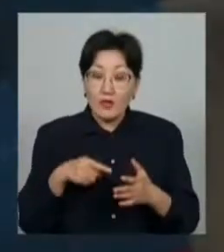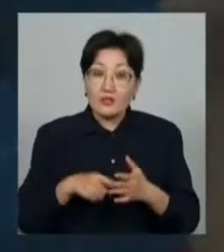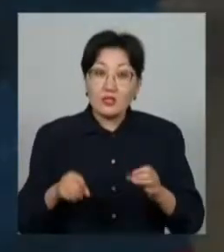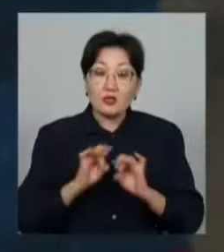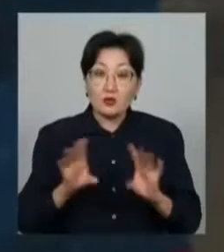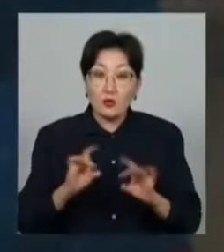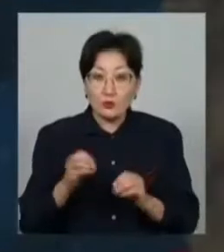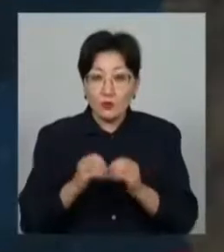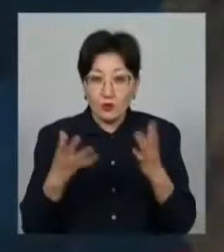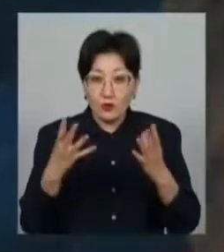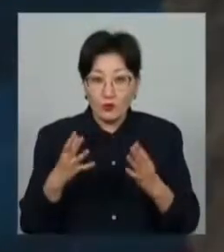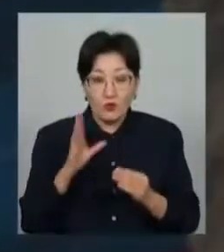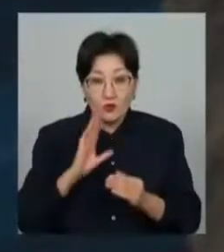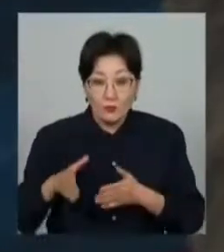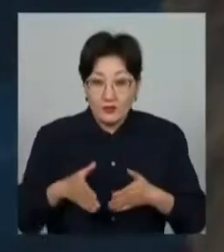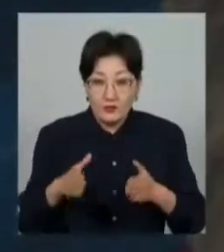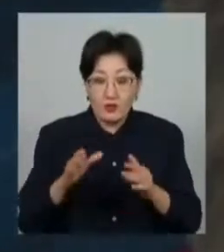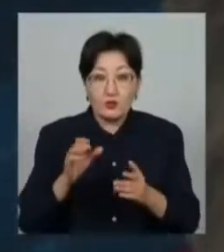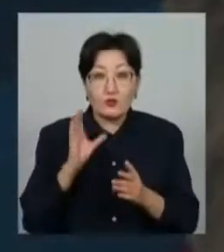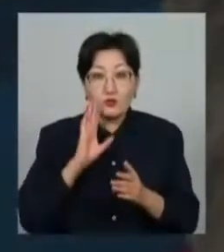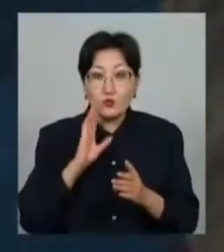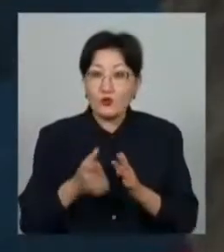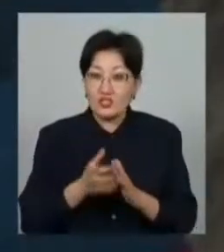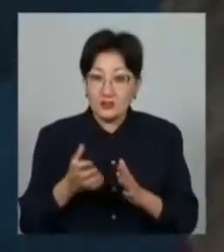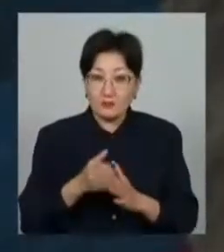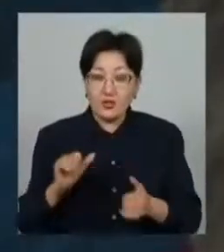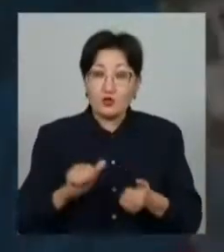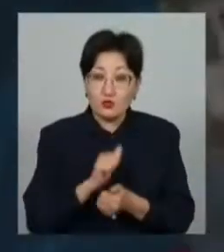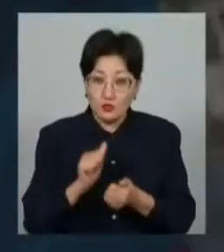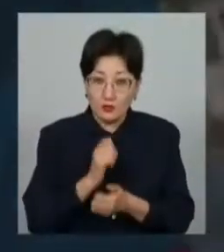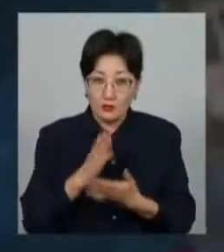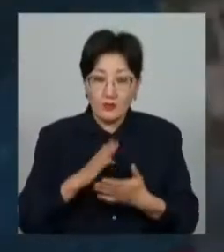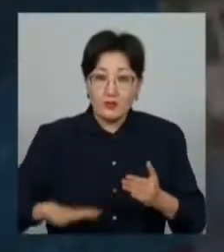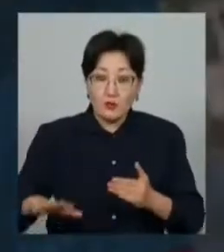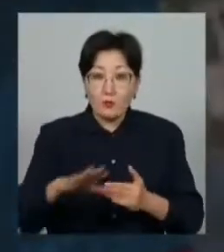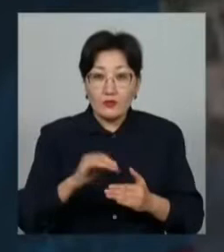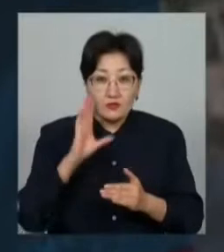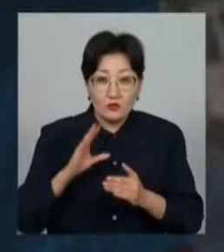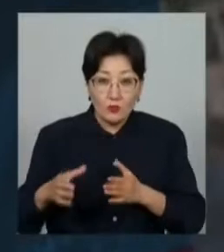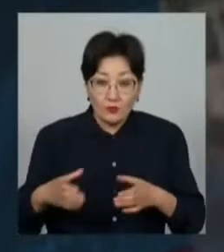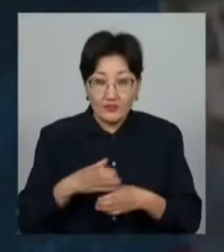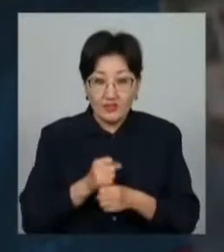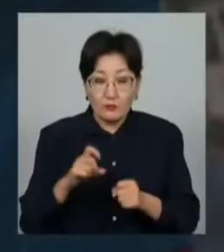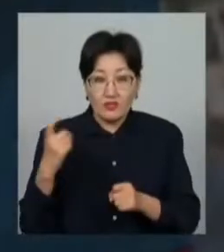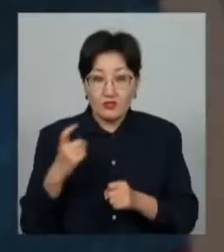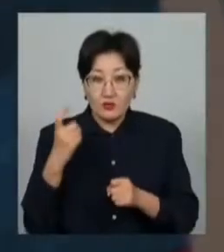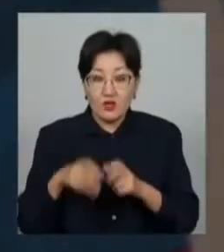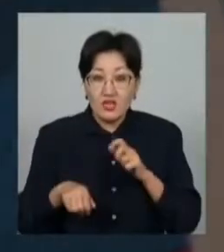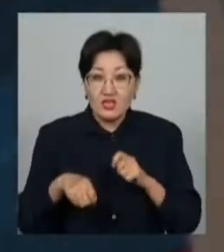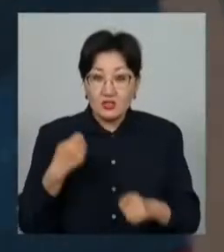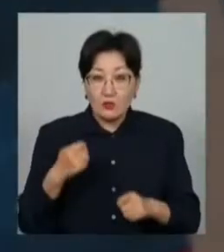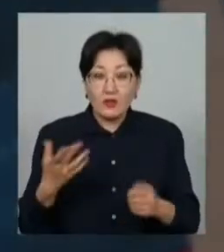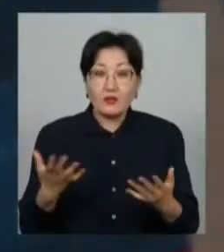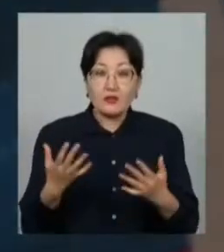тағы 10 шақты көлге су жетпей құрғап жатыр деген шағымдар түсуде. Аймақтағы айдындардың құрғап шаруашылықтардың шығынға